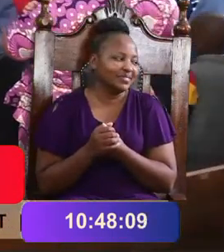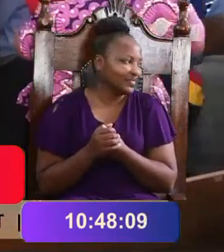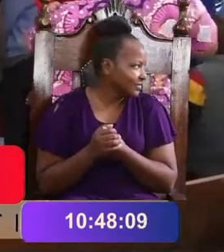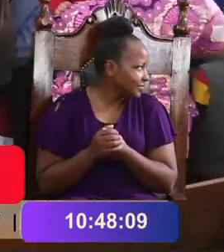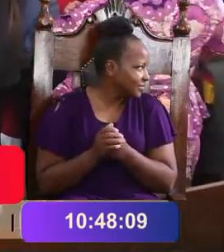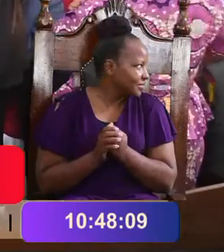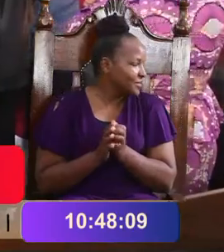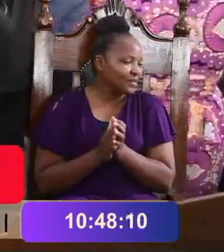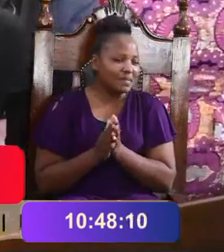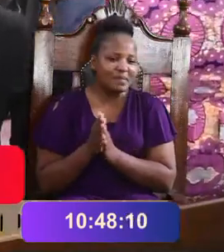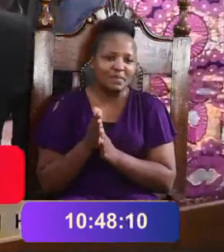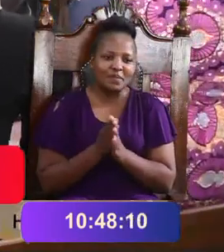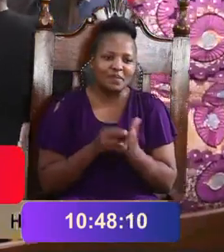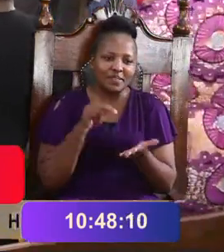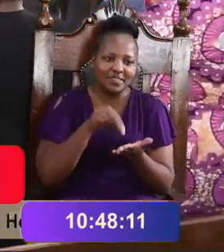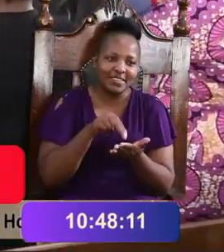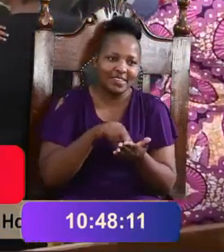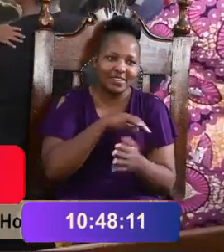Basi